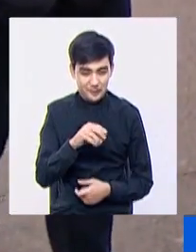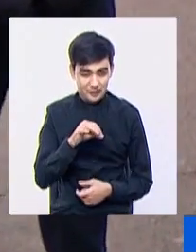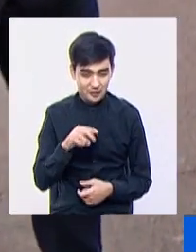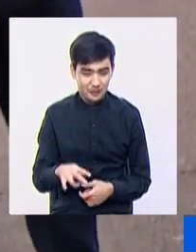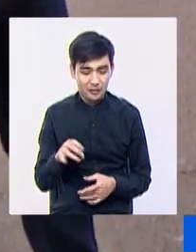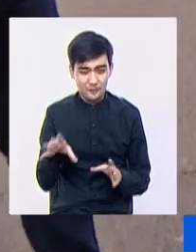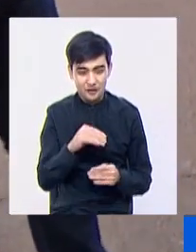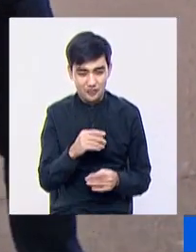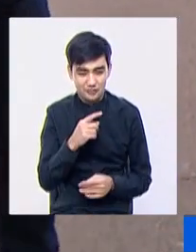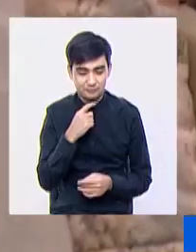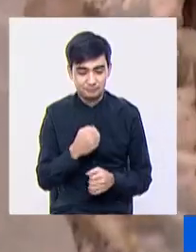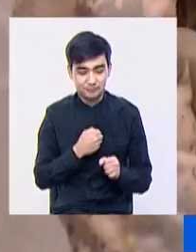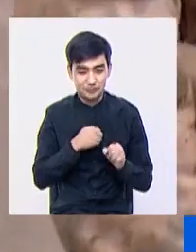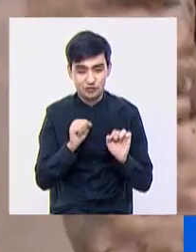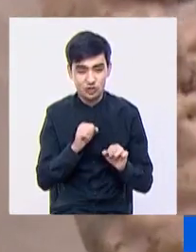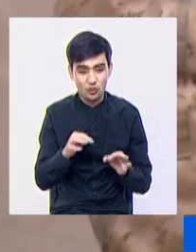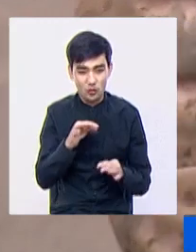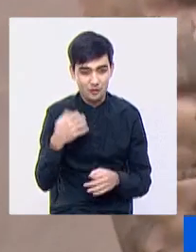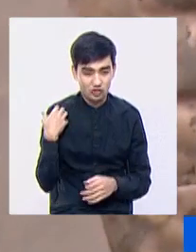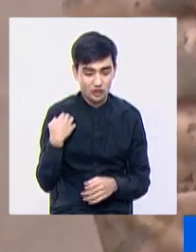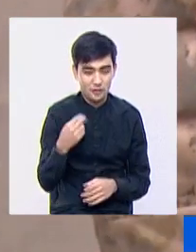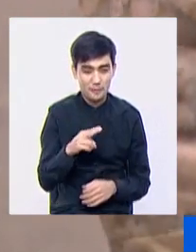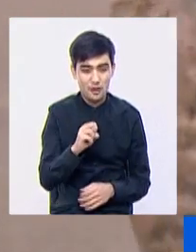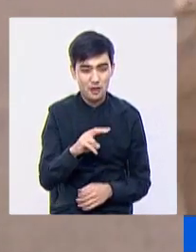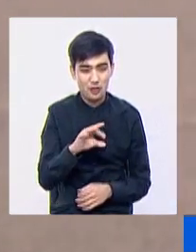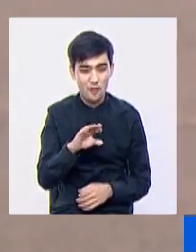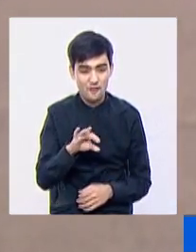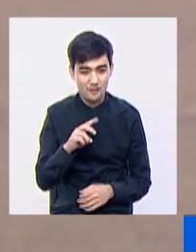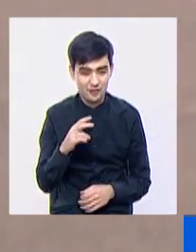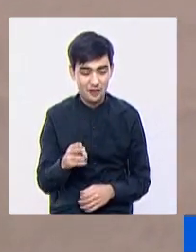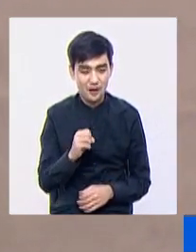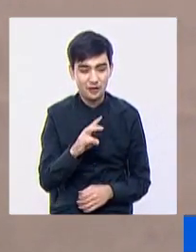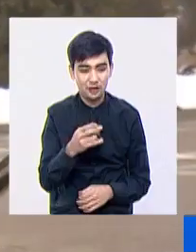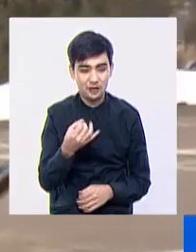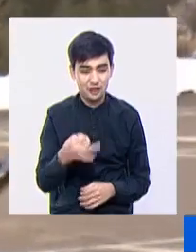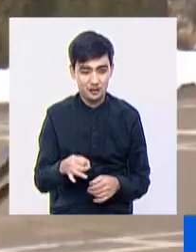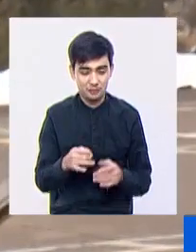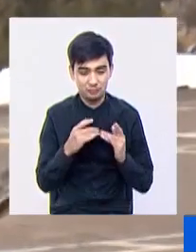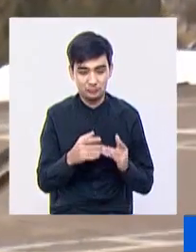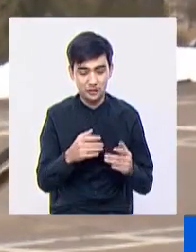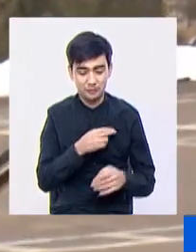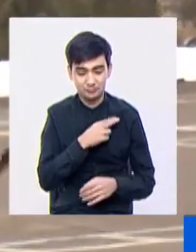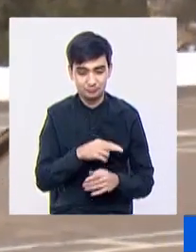материалдық техникалық қамтамасыз ету кафедрасының басшысы полковник Андрей Кабдиновты жерледі.